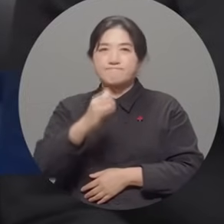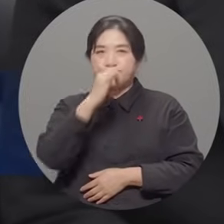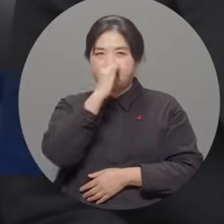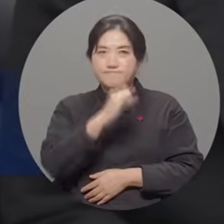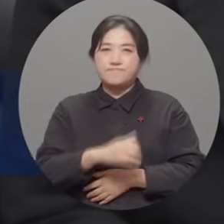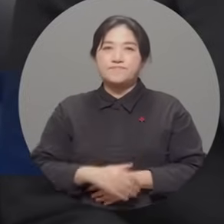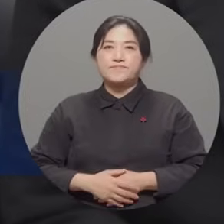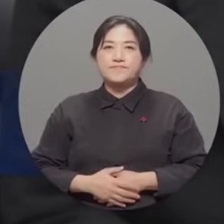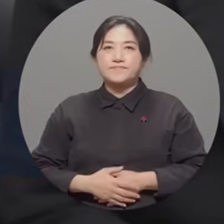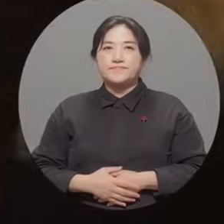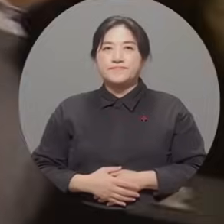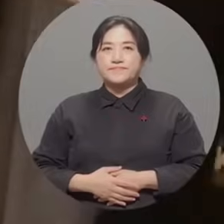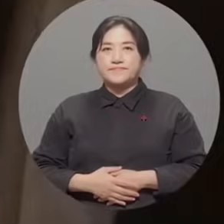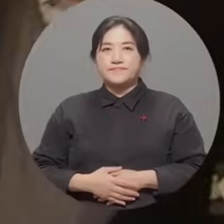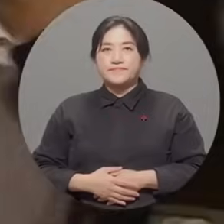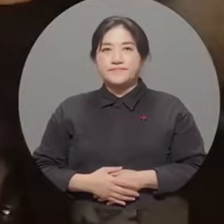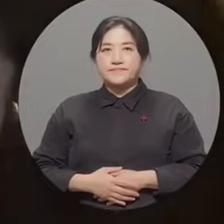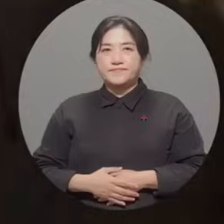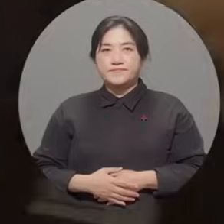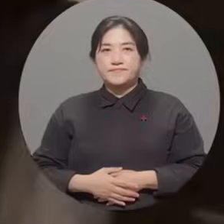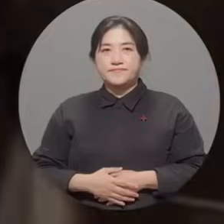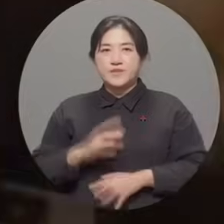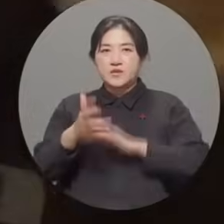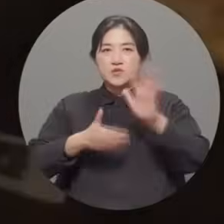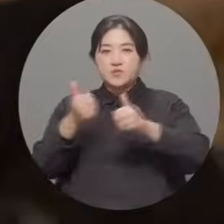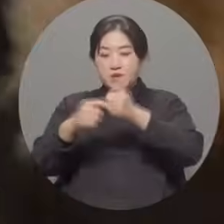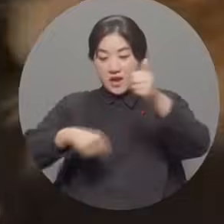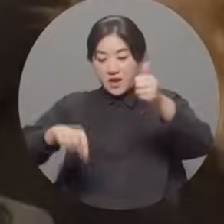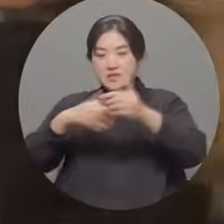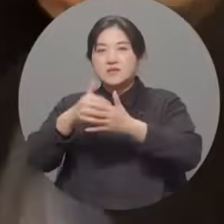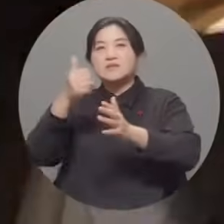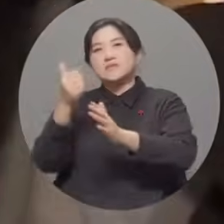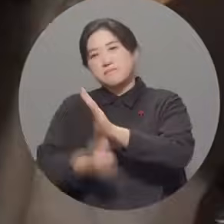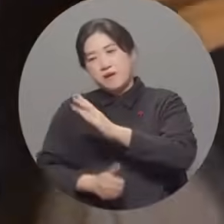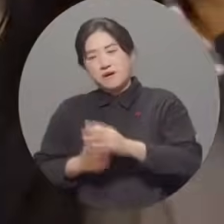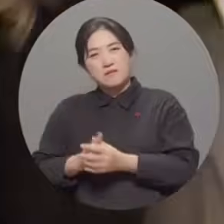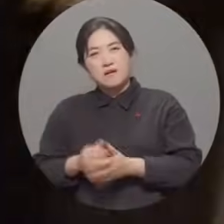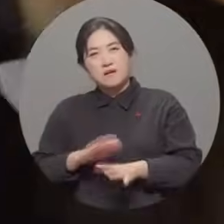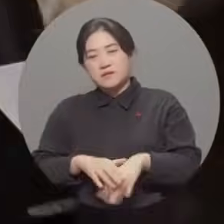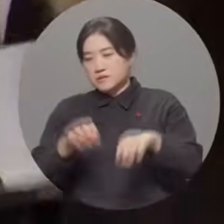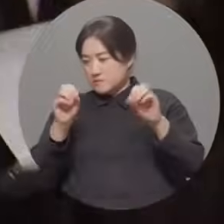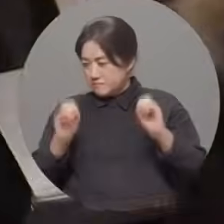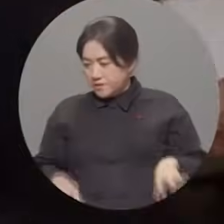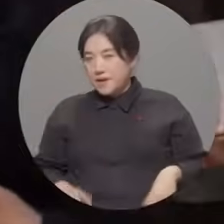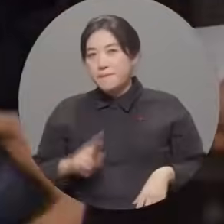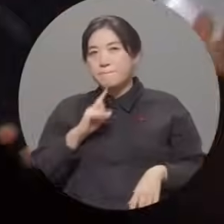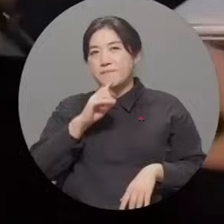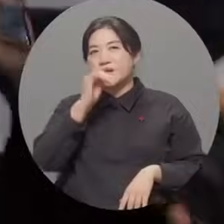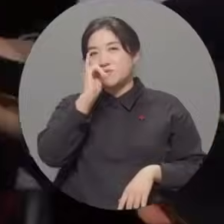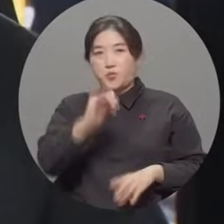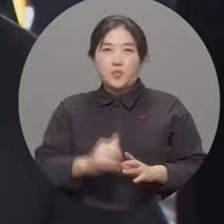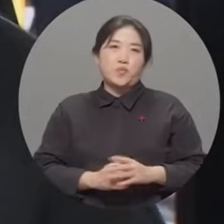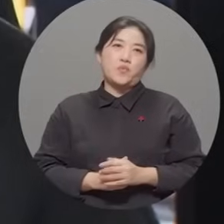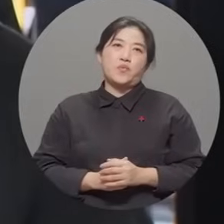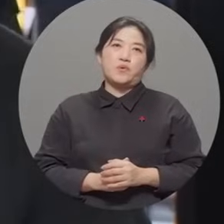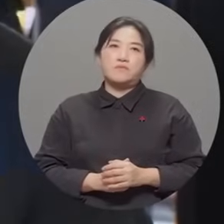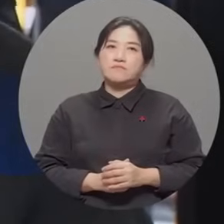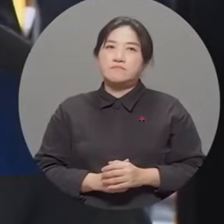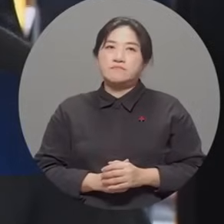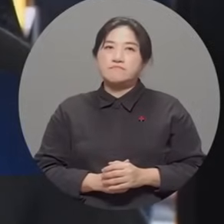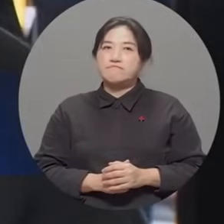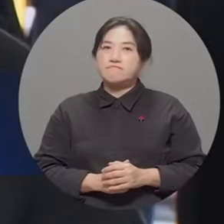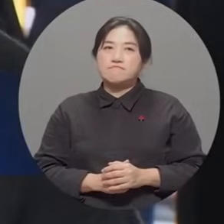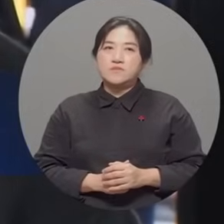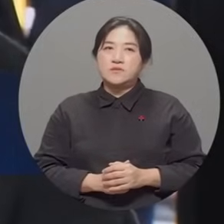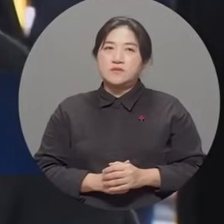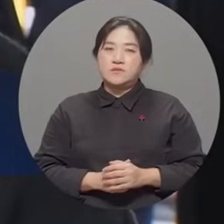자부심을 가지고 있습니다. 혁신이 내부에선 실패했다, 허탈하다는 반응이 나왔습니다. 충분한